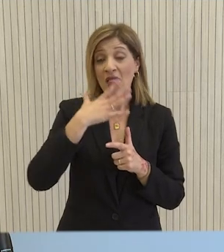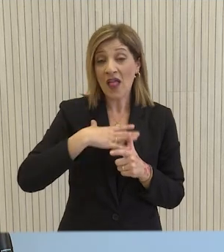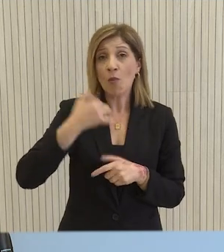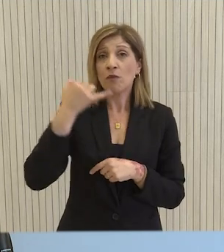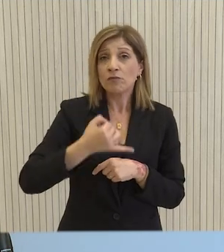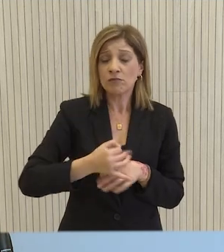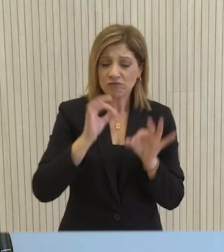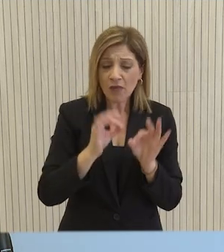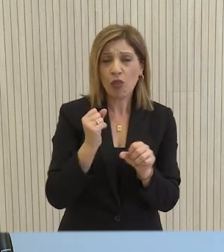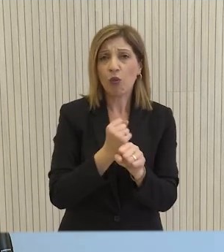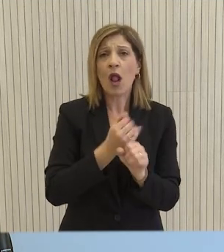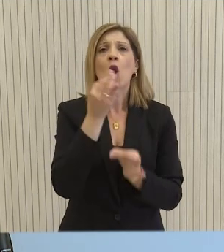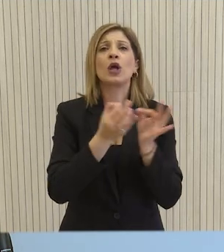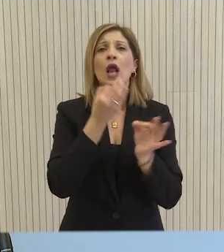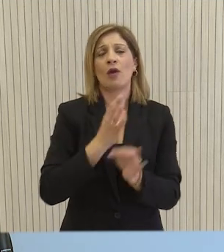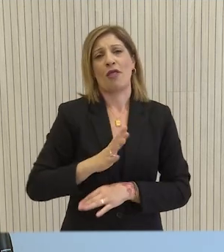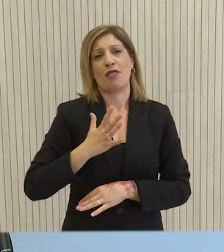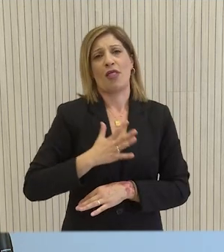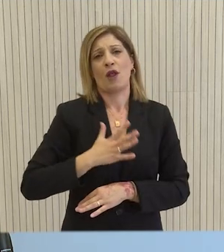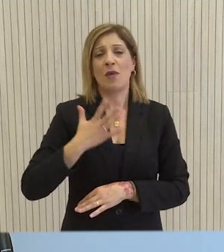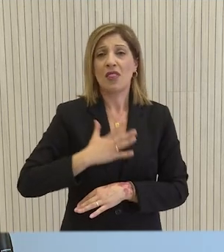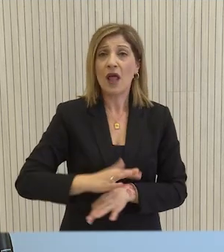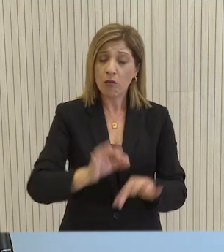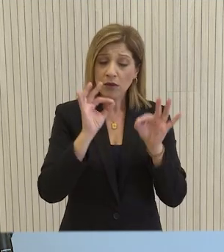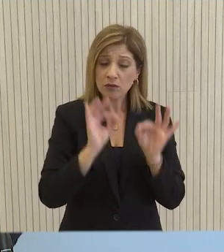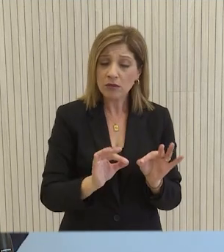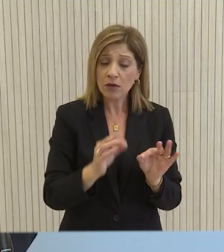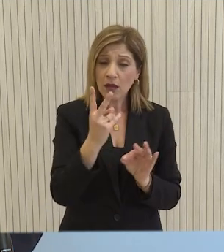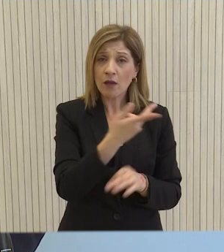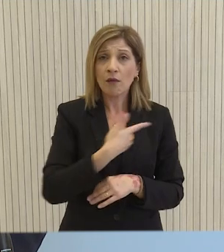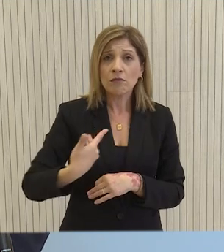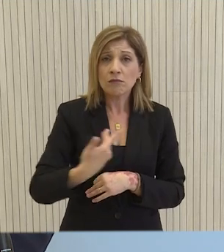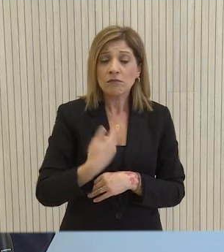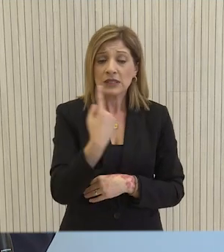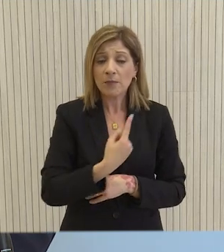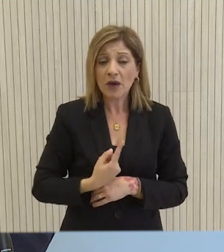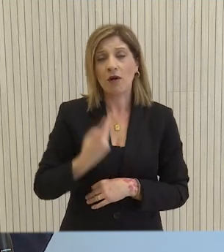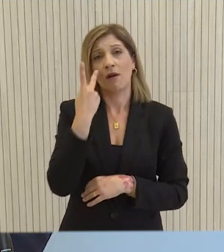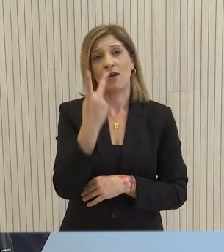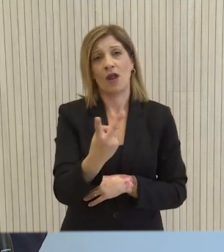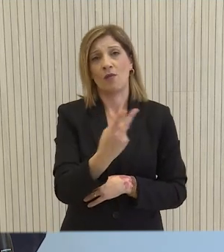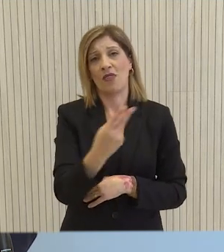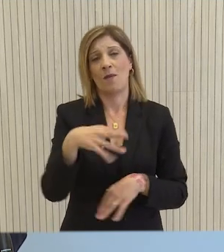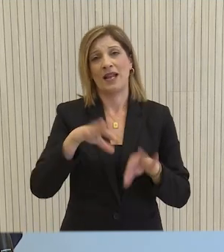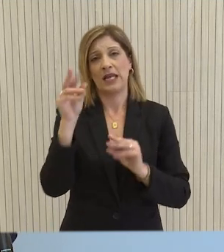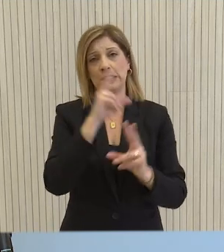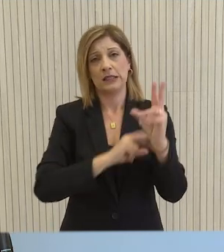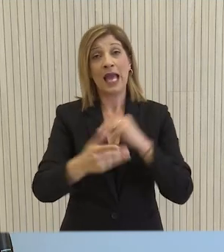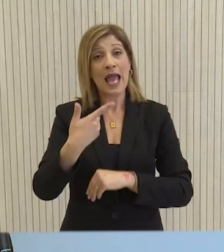ουσίας την στάση, την επικοδομητική στάση που θα πρέπει να δείξει και η άλλη πλευρά ως προς τις προσπάθειες για επανέναρξη των διαπραγματεύσεων.